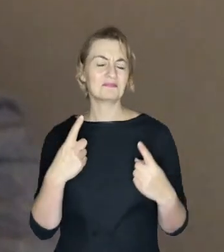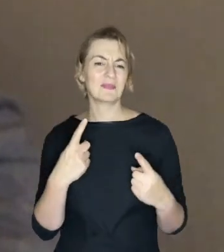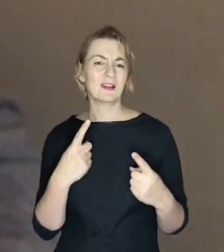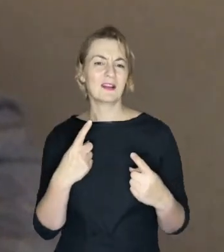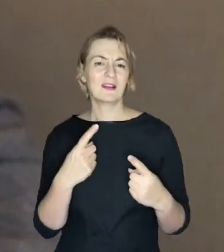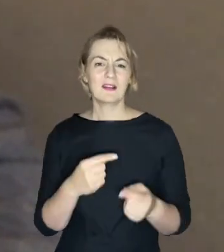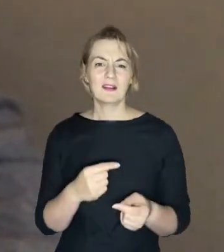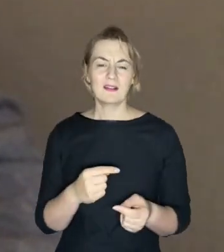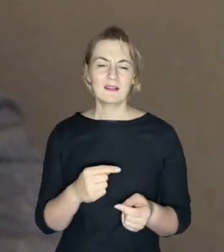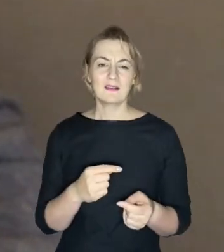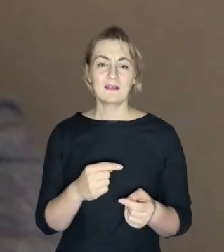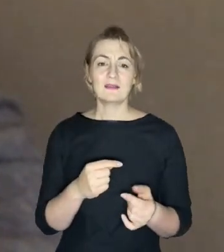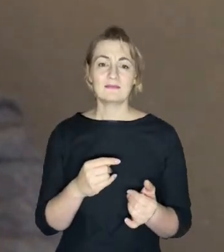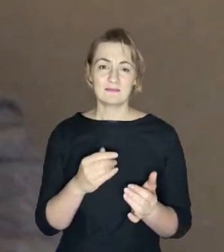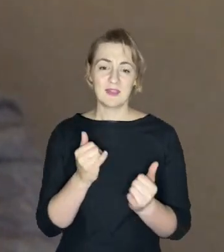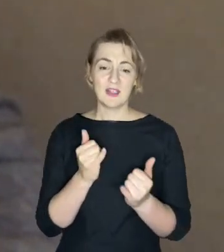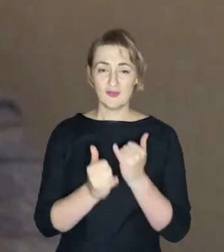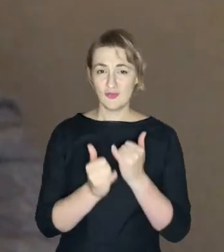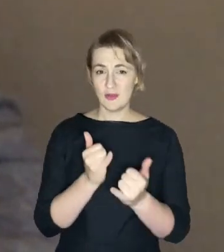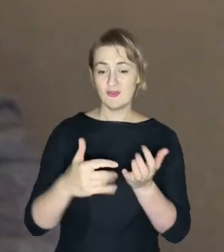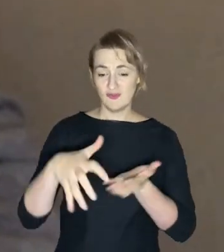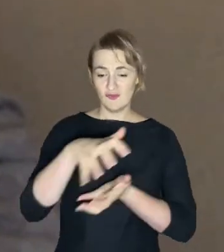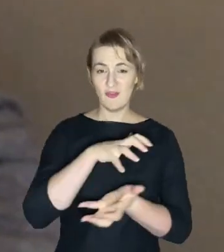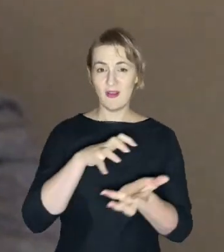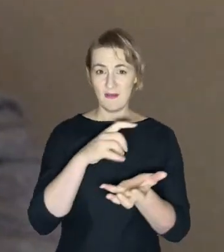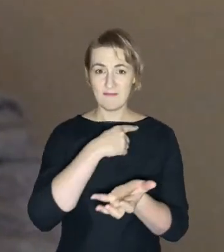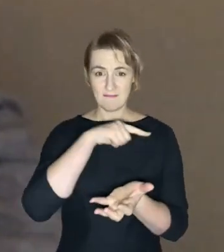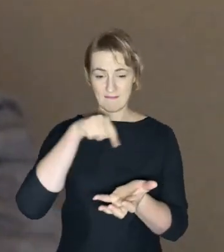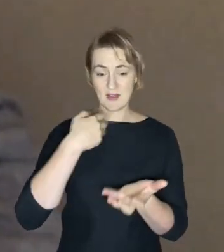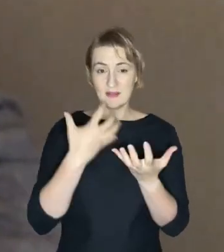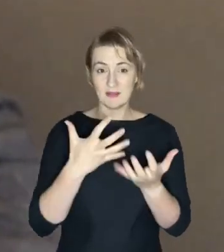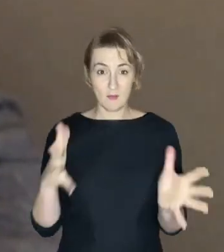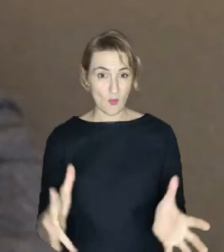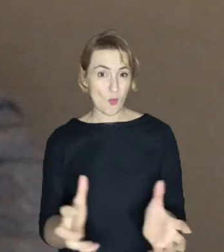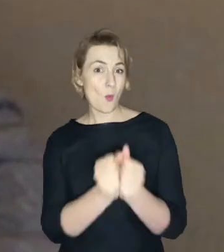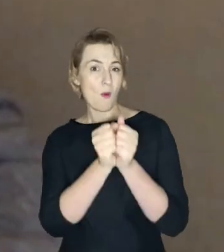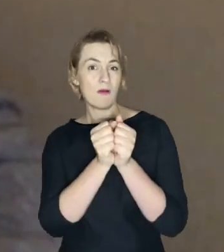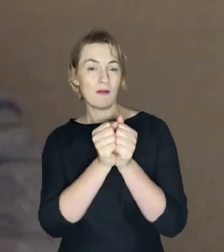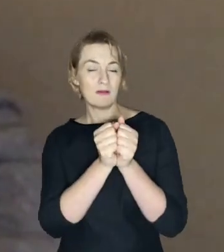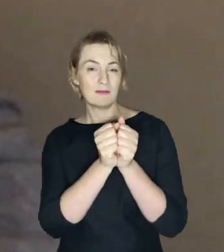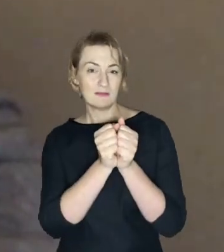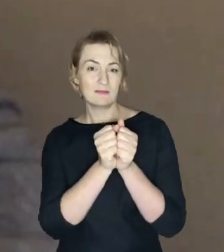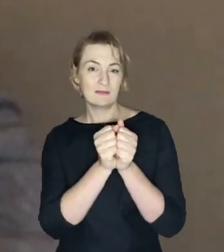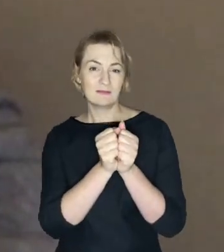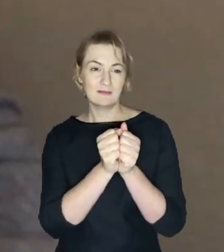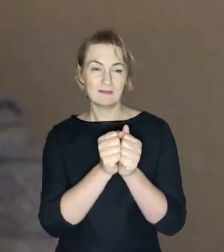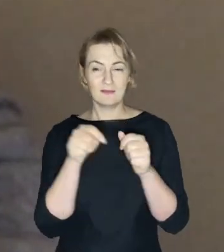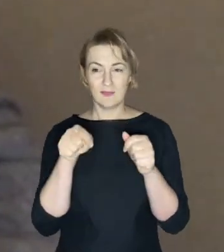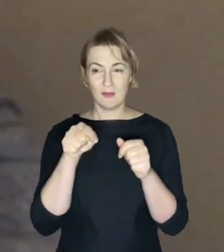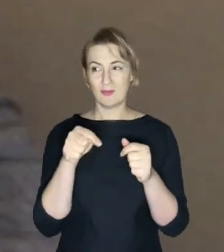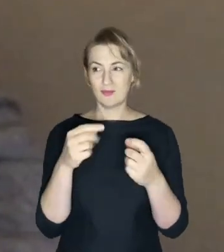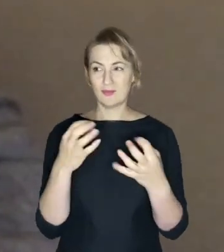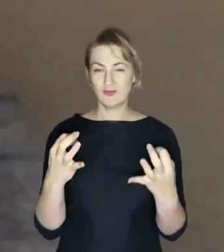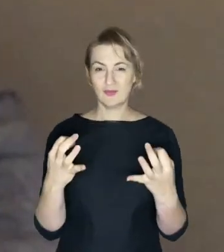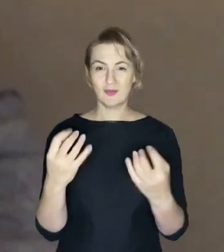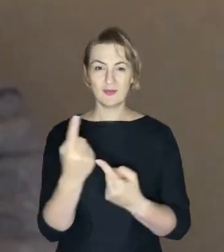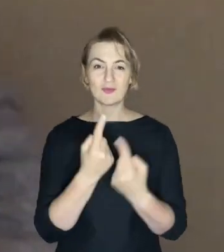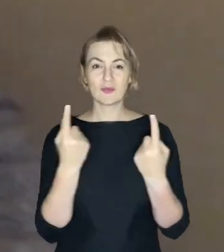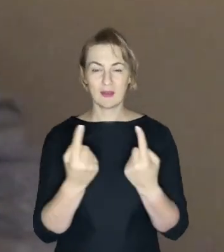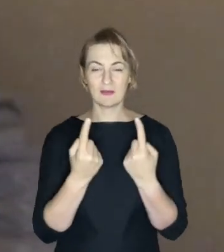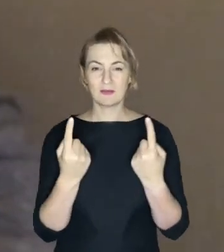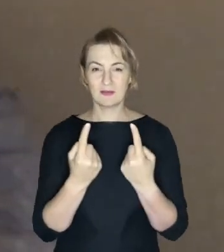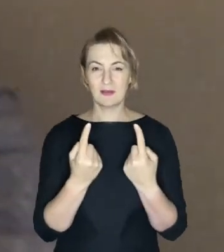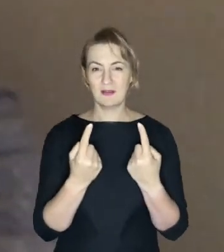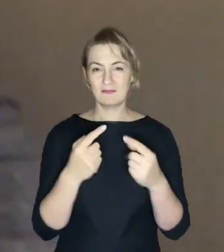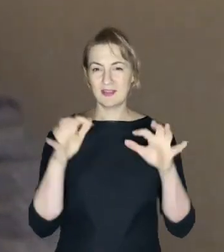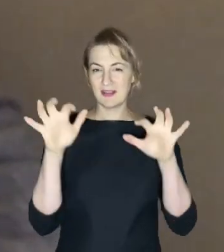żeby uratować ten świat w tej sytuacji, w której no, właśnie istnieje taka